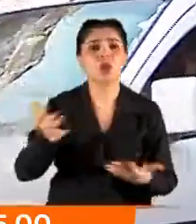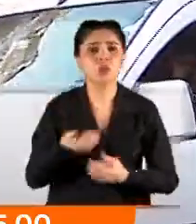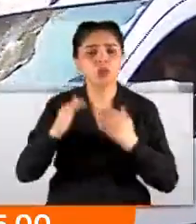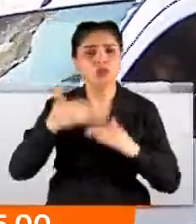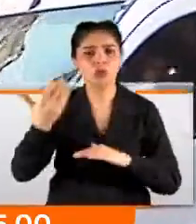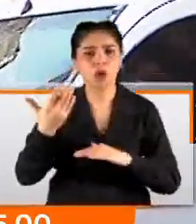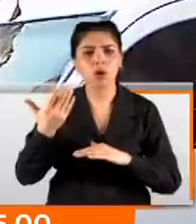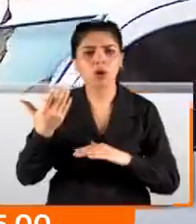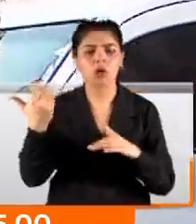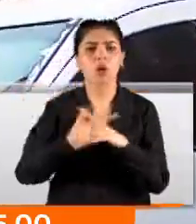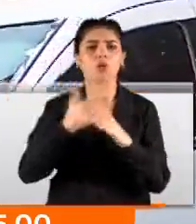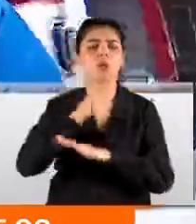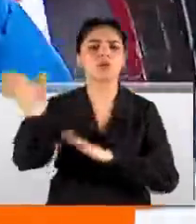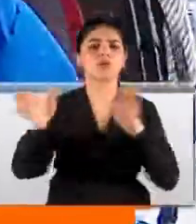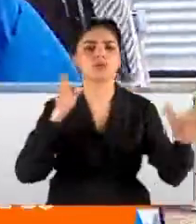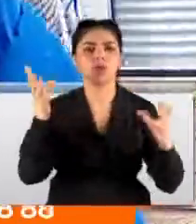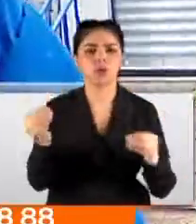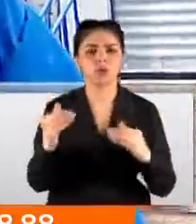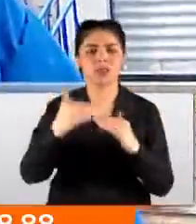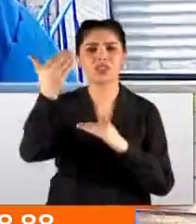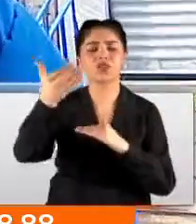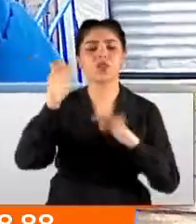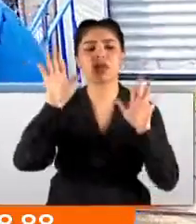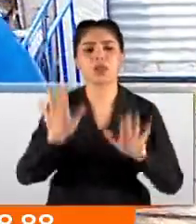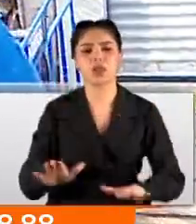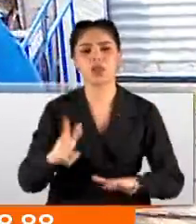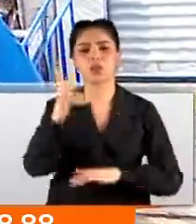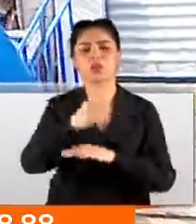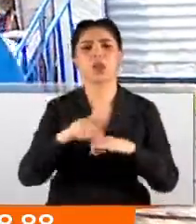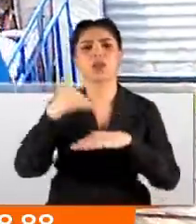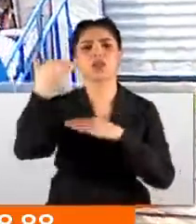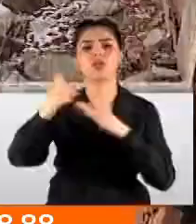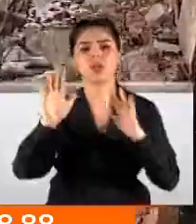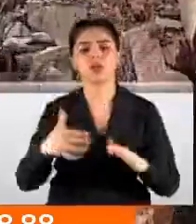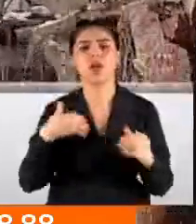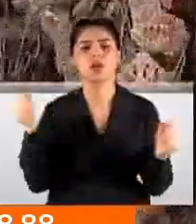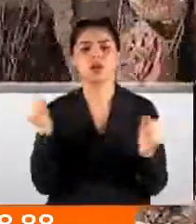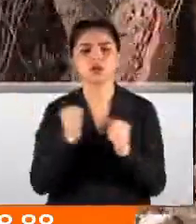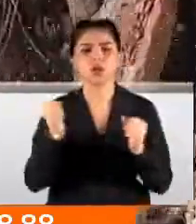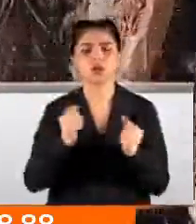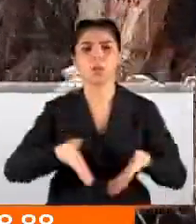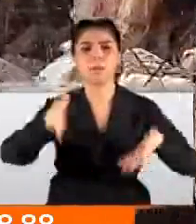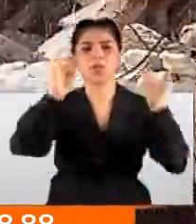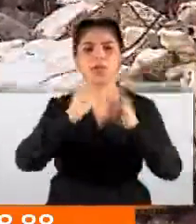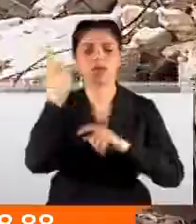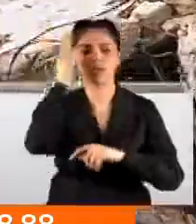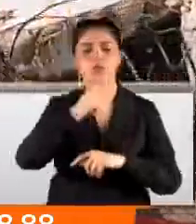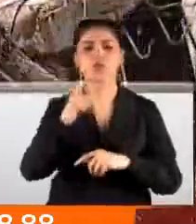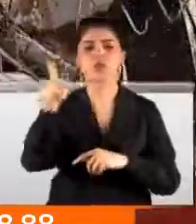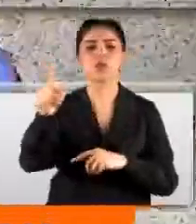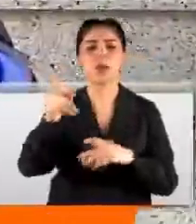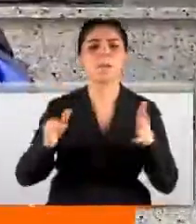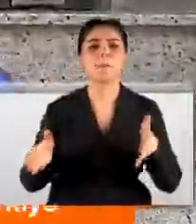da otellere yerleştirildiler. Dışarıda kaldık. En az şey 2-3 saat dışarıda kaldık. Ellerimiz dondu. Kentsel dönüşüm yüzünden delikler açılan